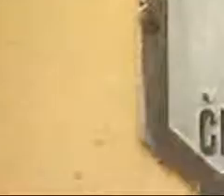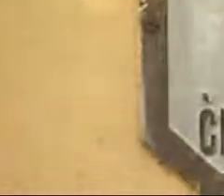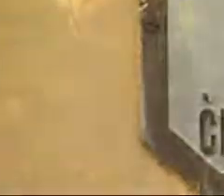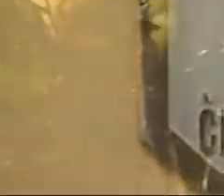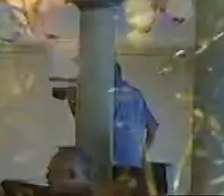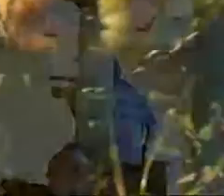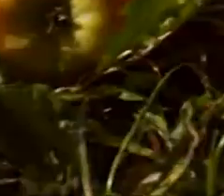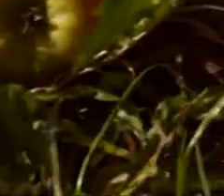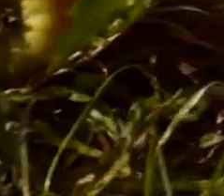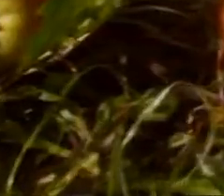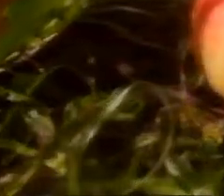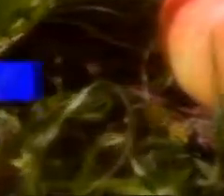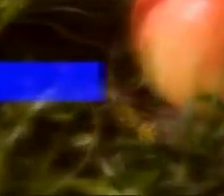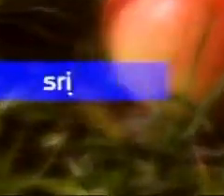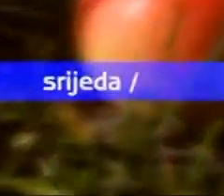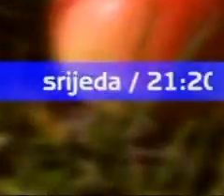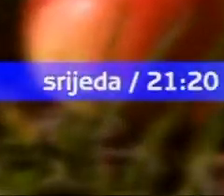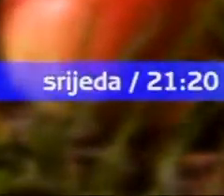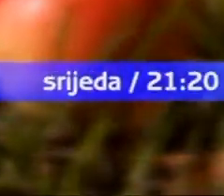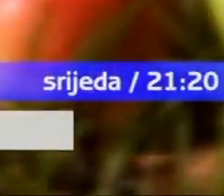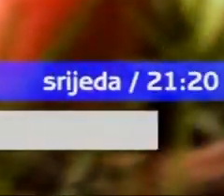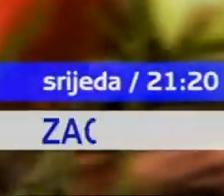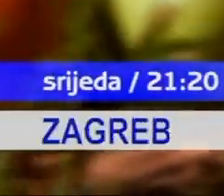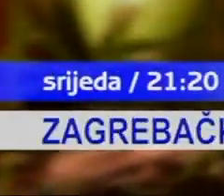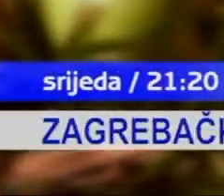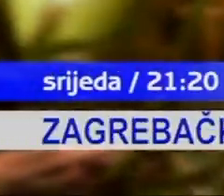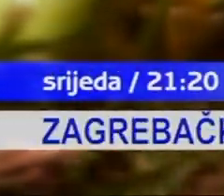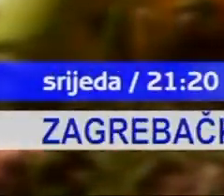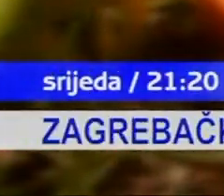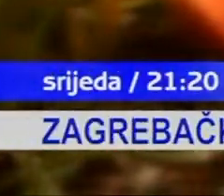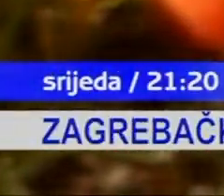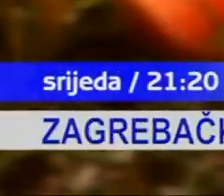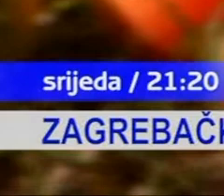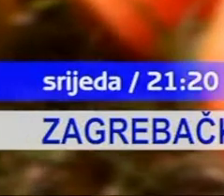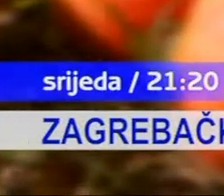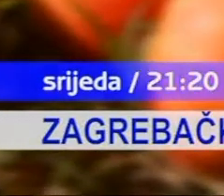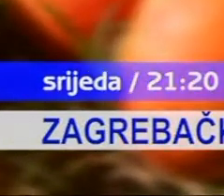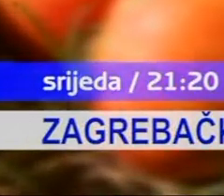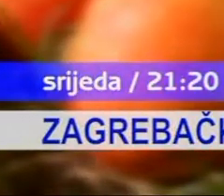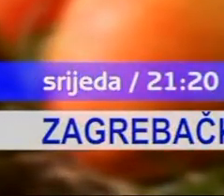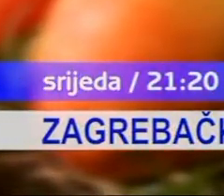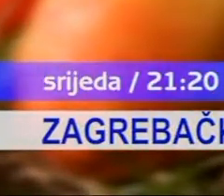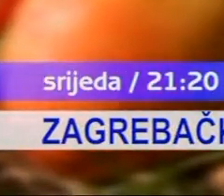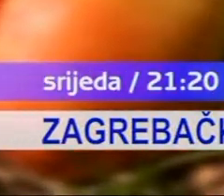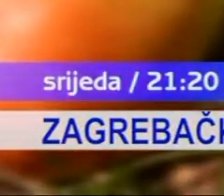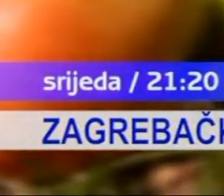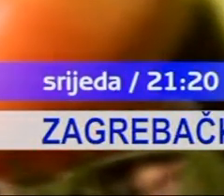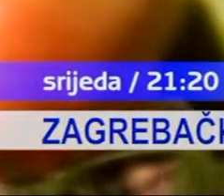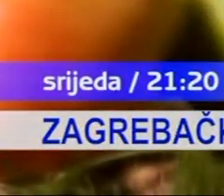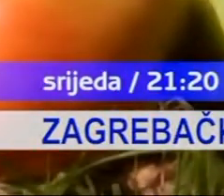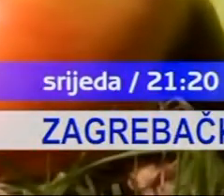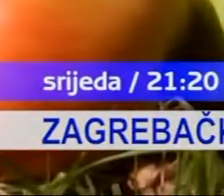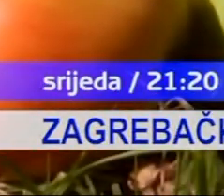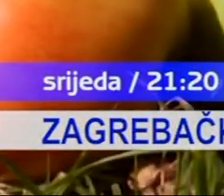najaktualnijim temama iz prve ruke i pitajte ono što vas zanima. Emisiju Zagi pratite svakoga tjedna na Jabuci TV.